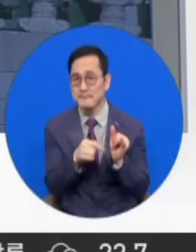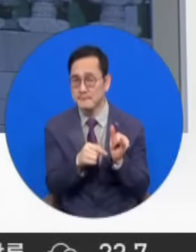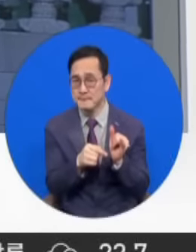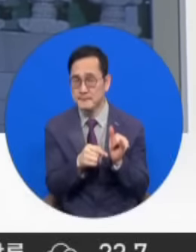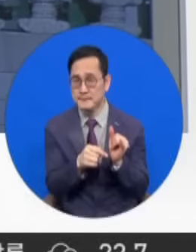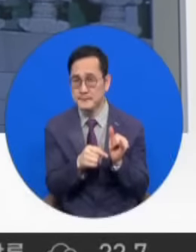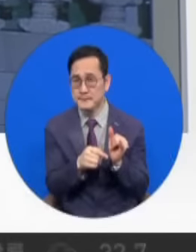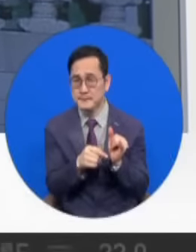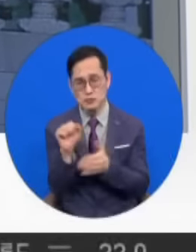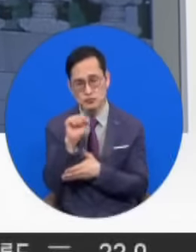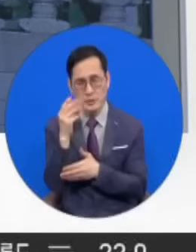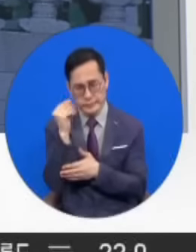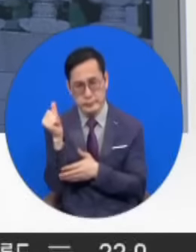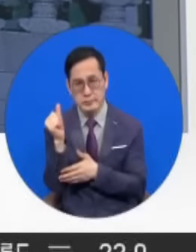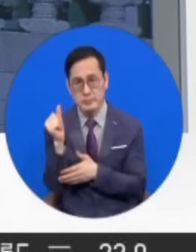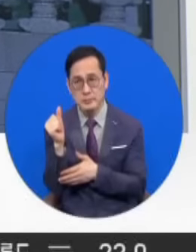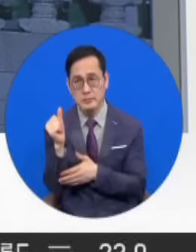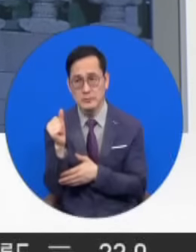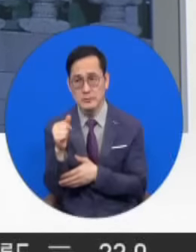사고 당시 저 가해 차량